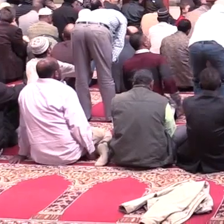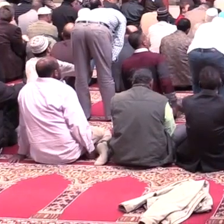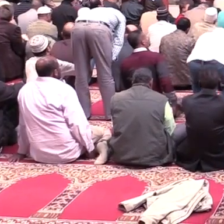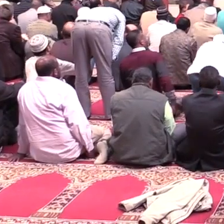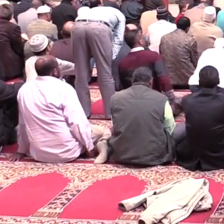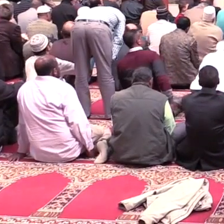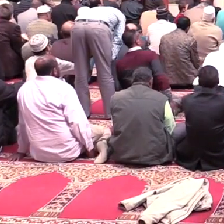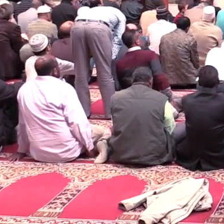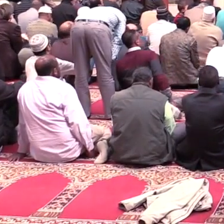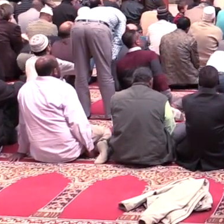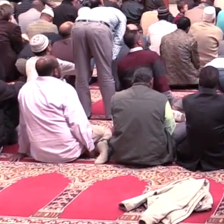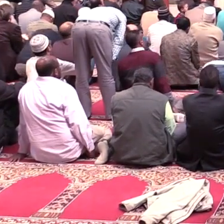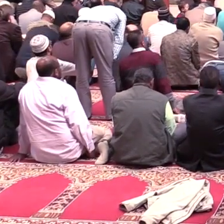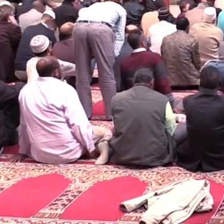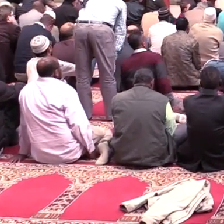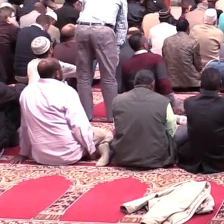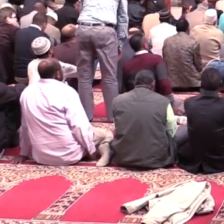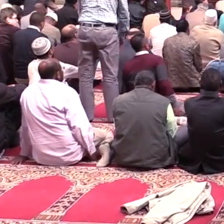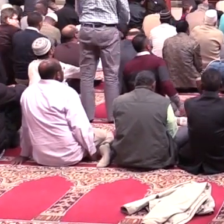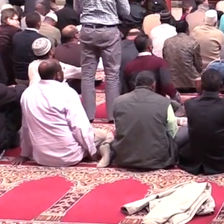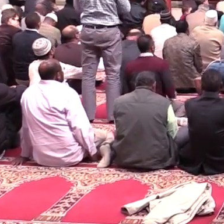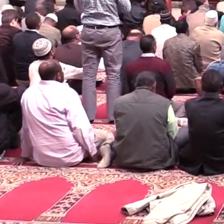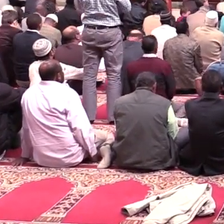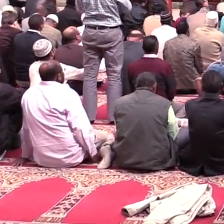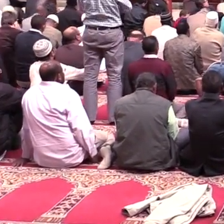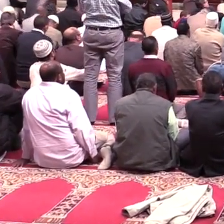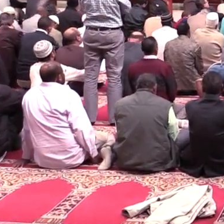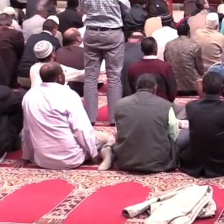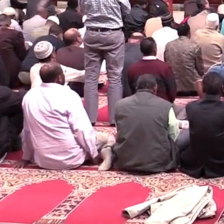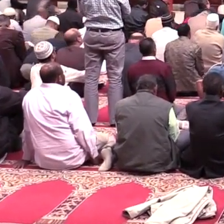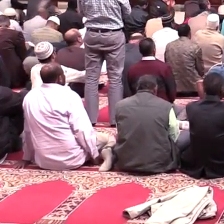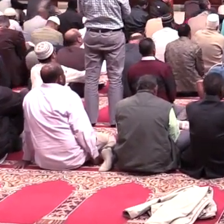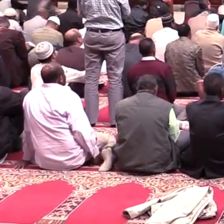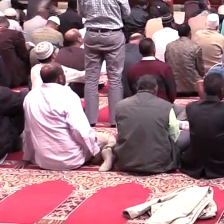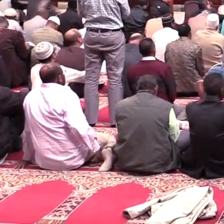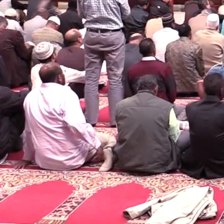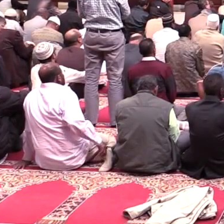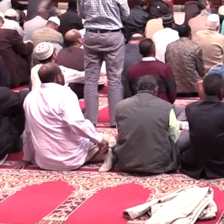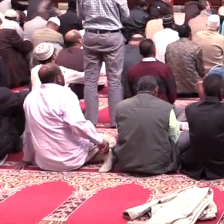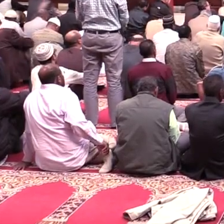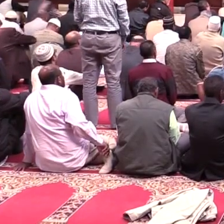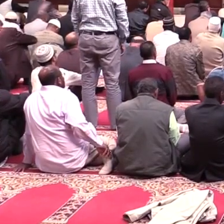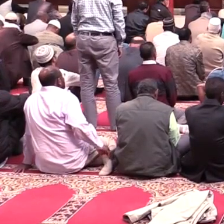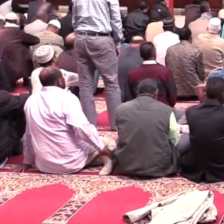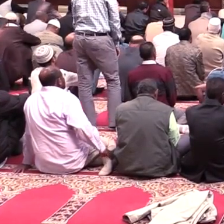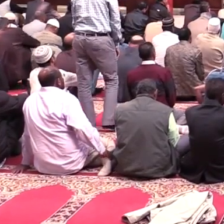من يده الشريفة شربة هنيئة لا نظمأ بعدها أبدا، اللهم آمين.